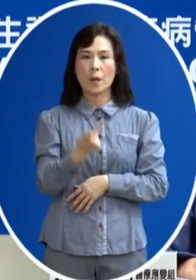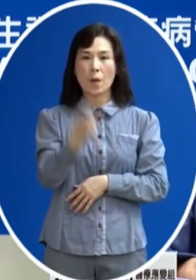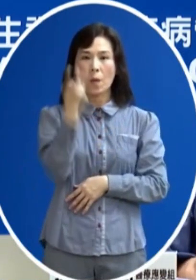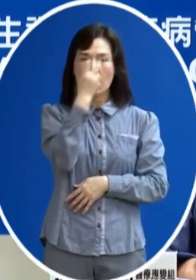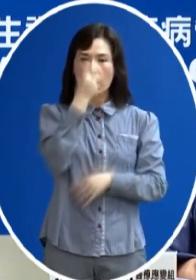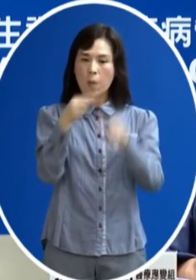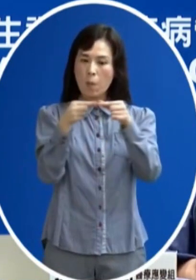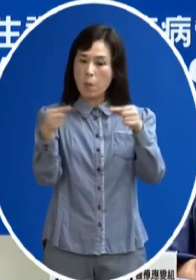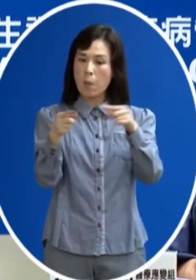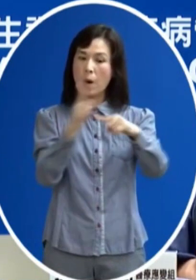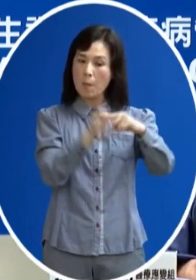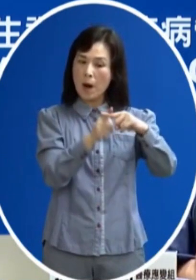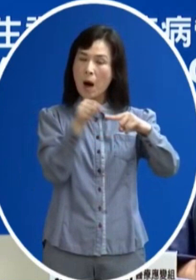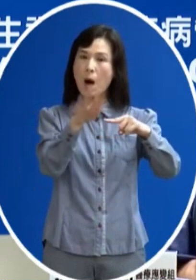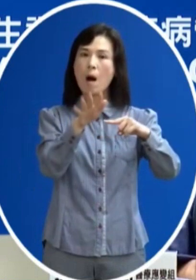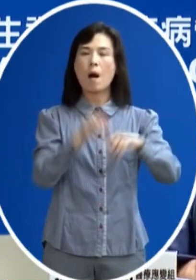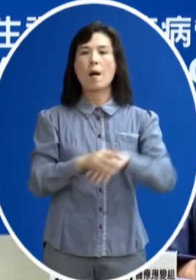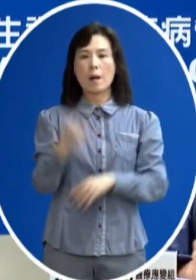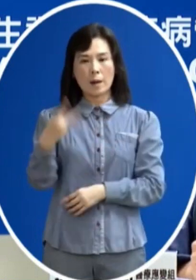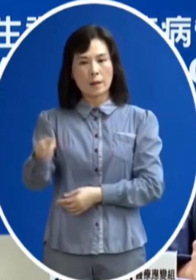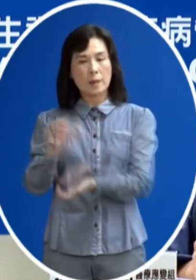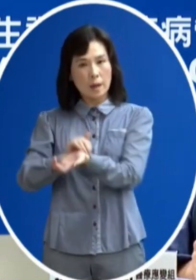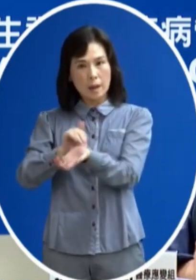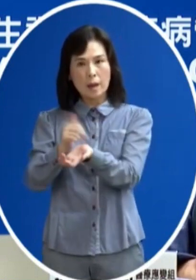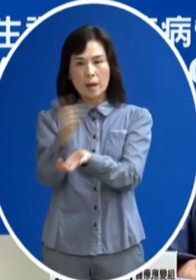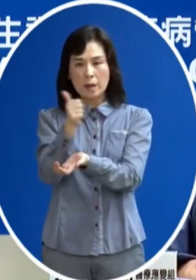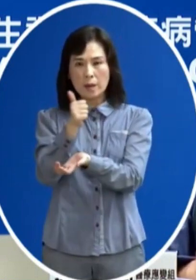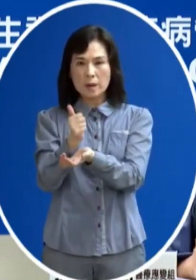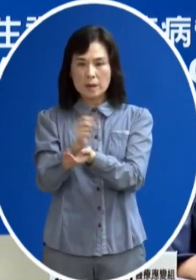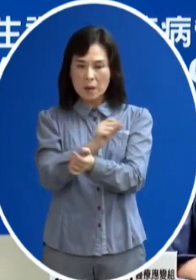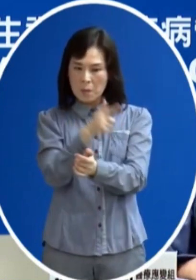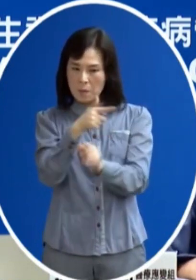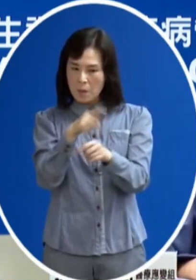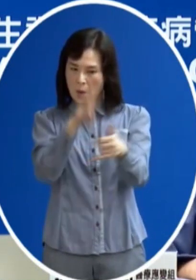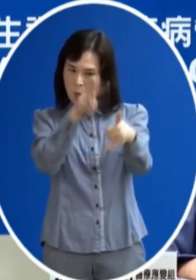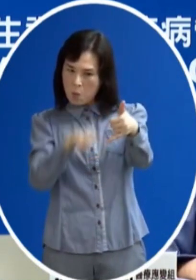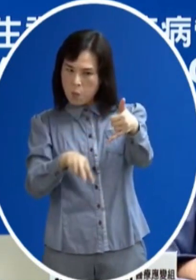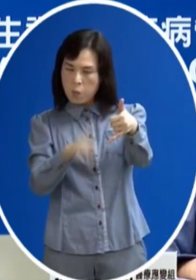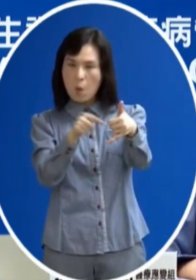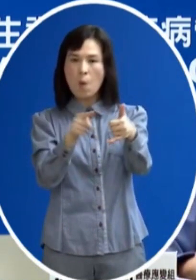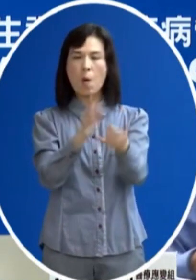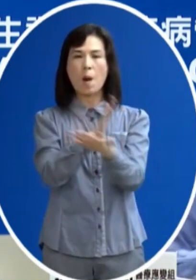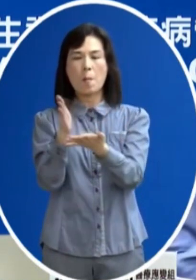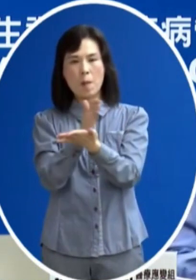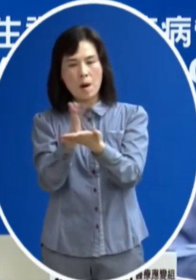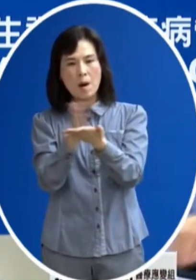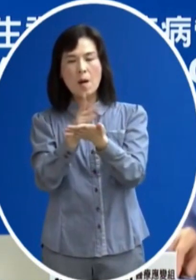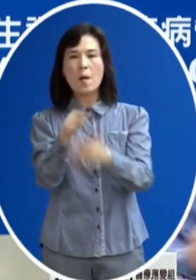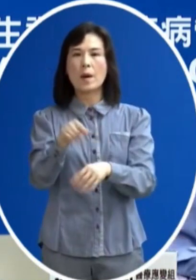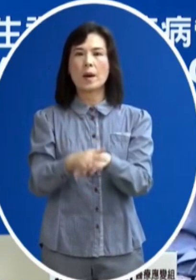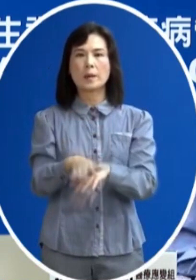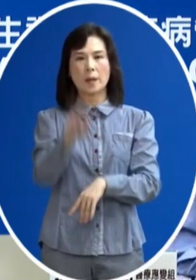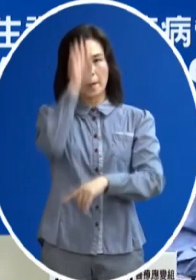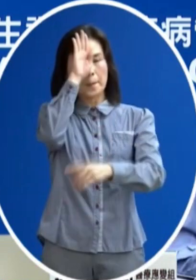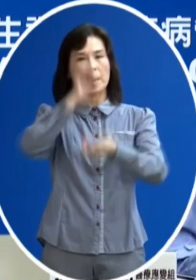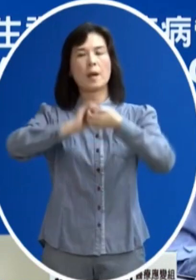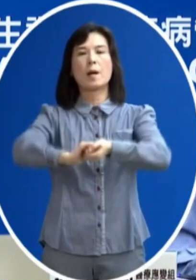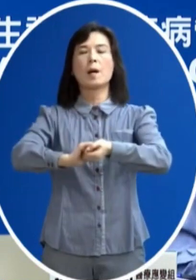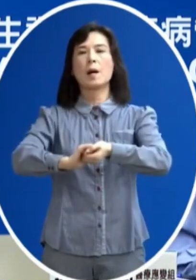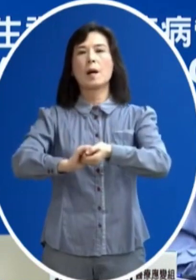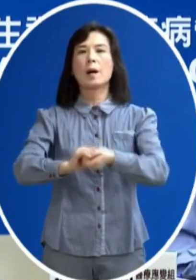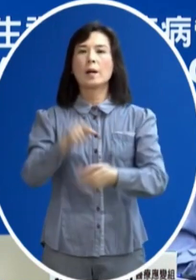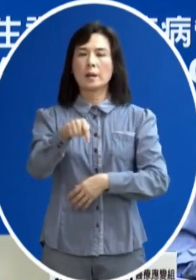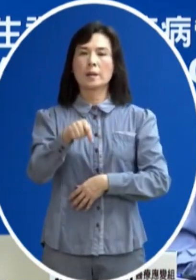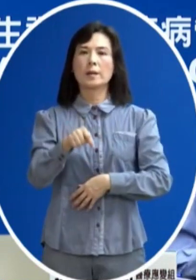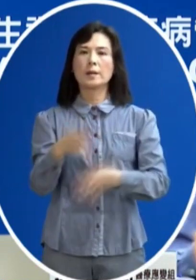检验是阳性，那医生再从各类的症状情况就去判断，那应该在确诊上面应该是